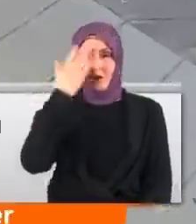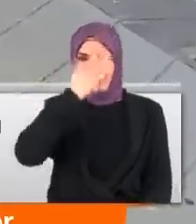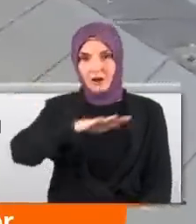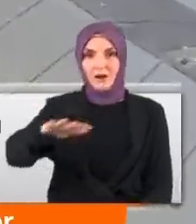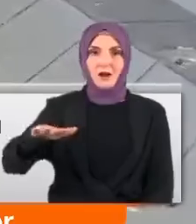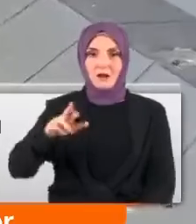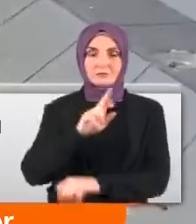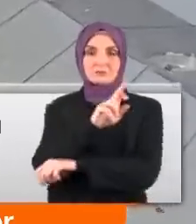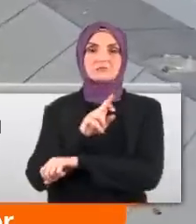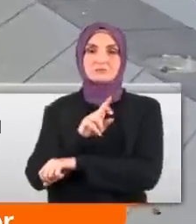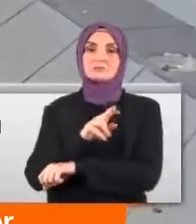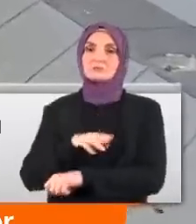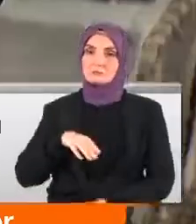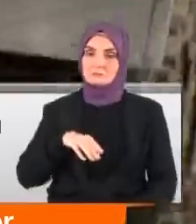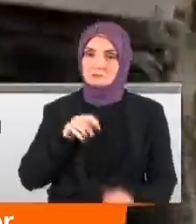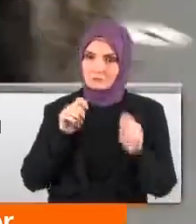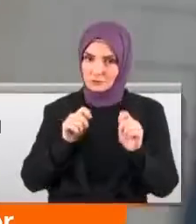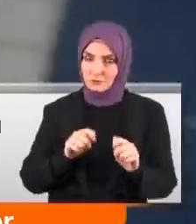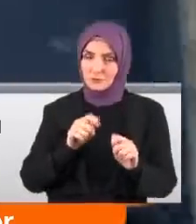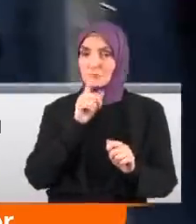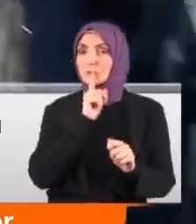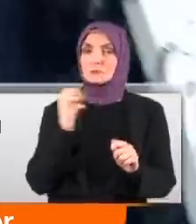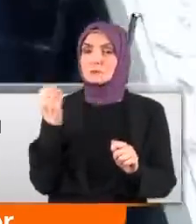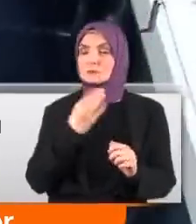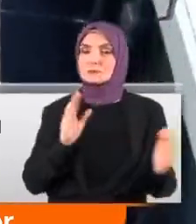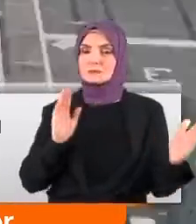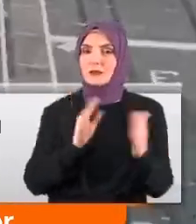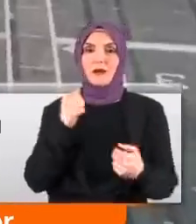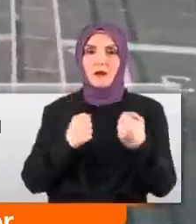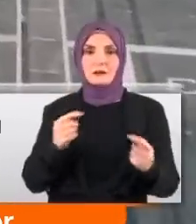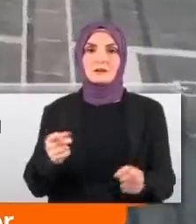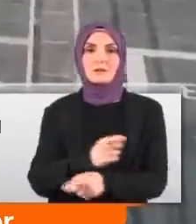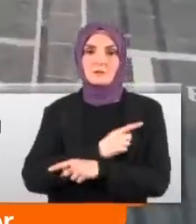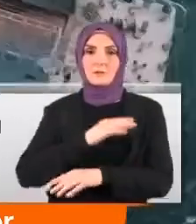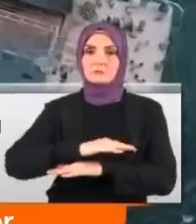ve zırhlı araçlar dahil 100'e yakın araç da taşıyabilecek.